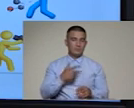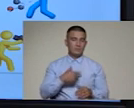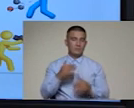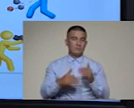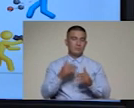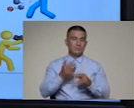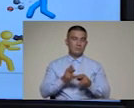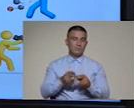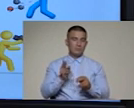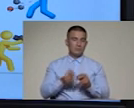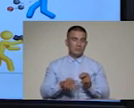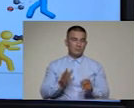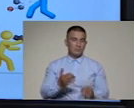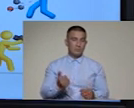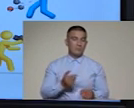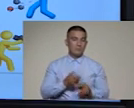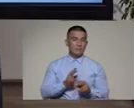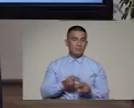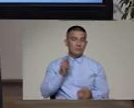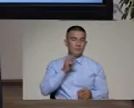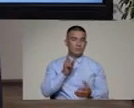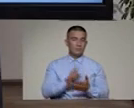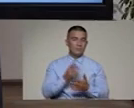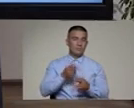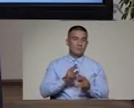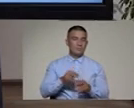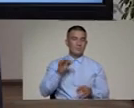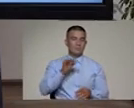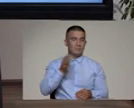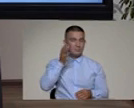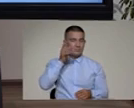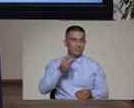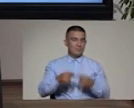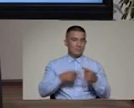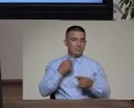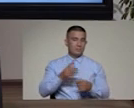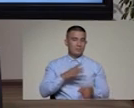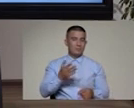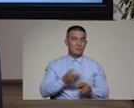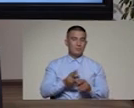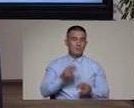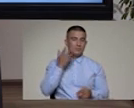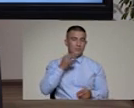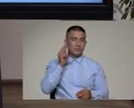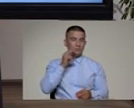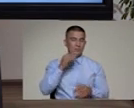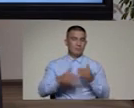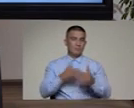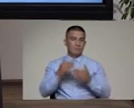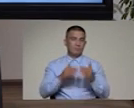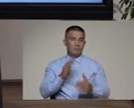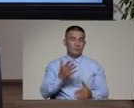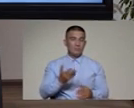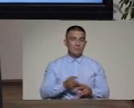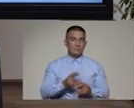Didro aytgan ekan. Dar haqiqat, albatta biz o'qishdan to'xtasak, tafakkur doiramiz ham susayib boradi